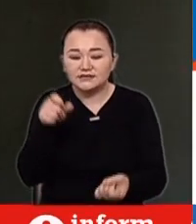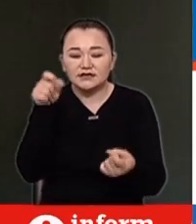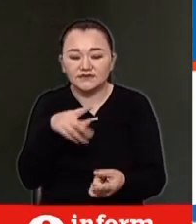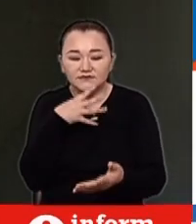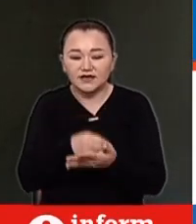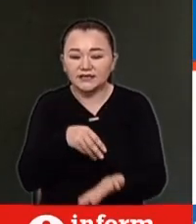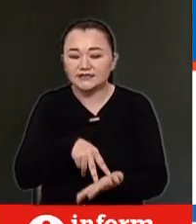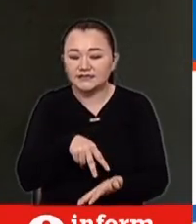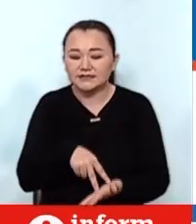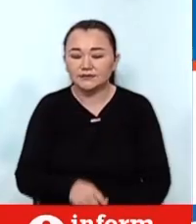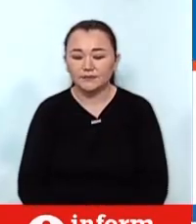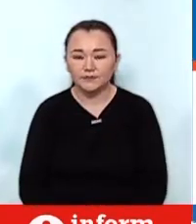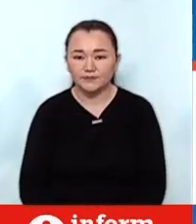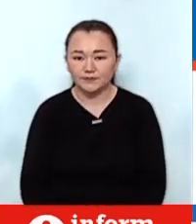цене.